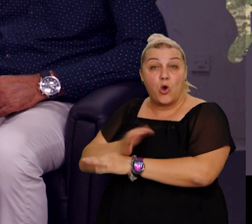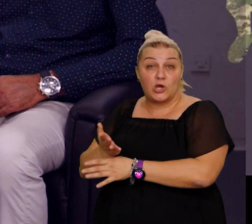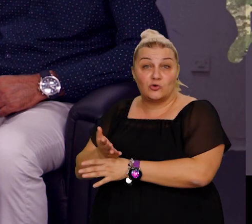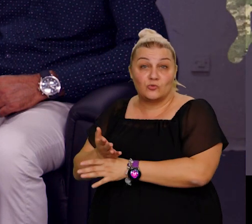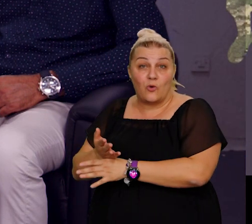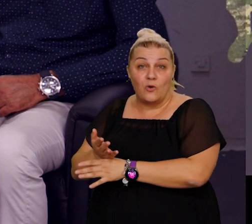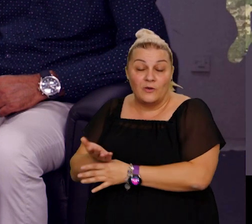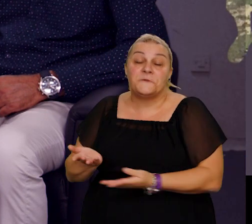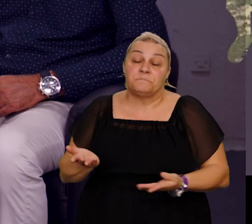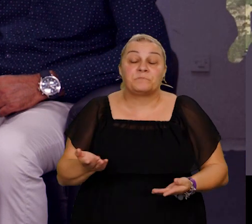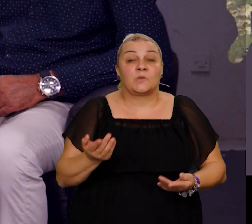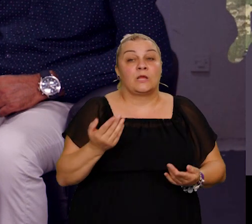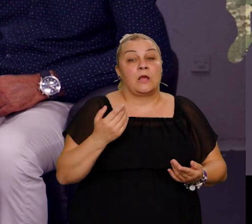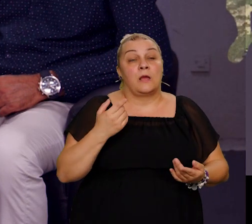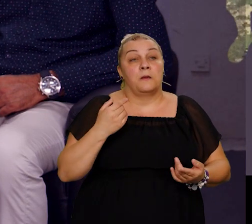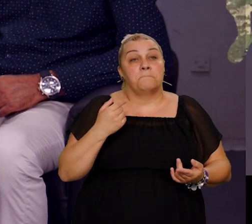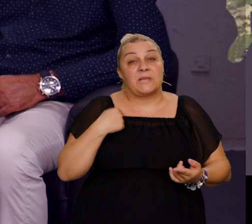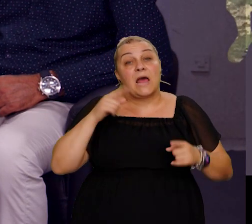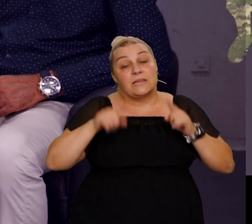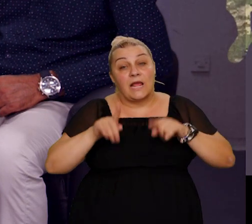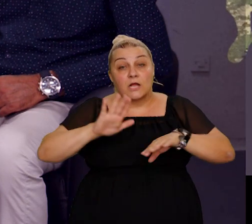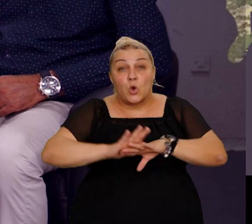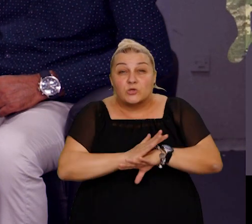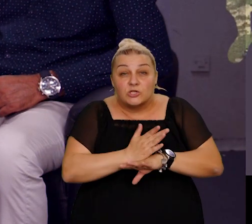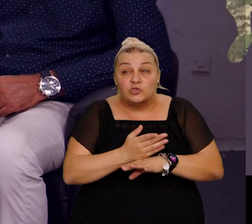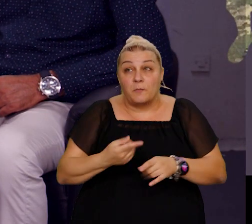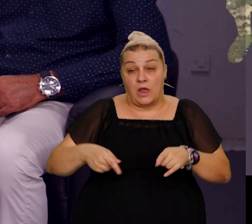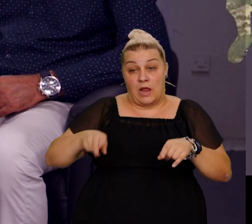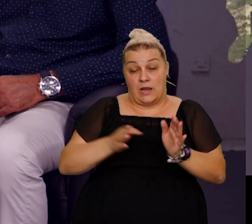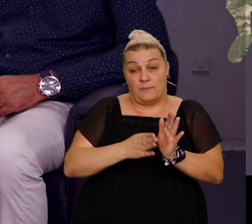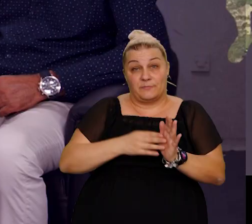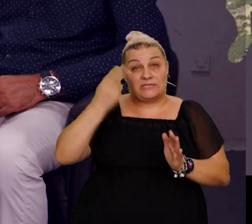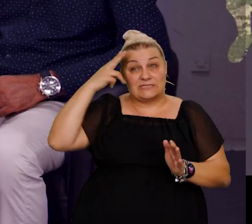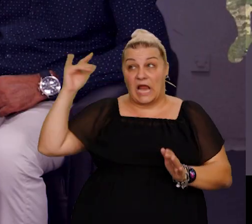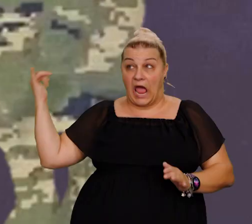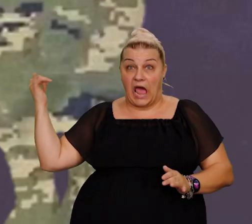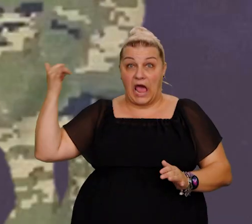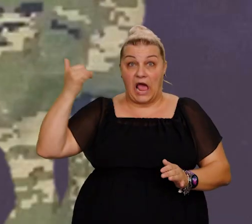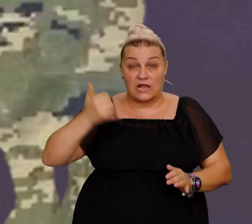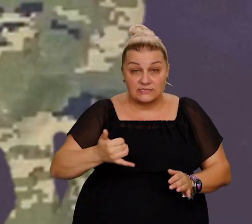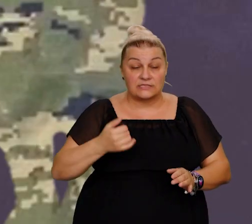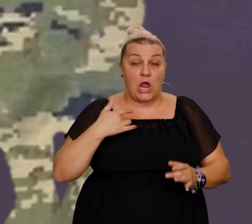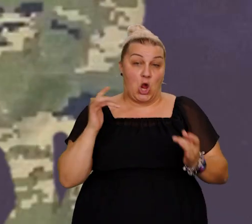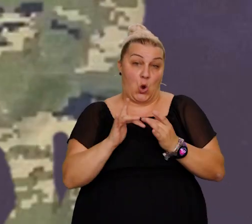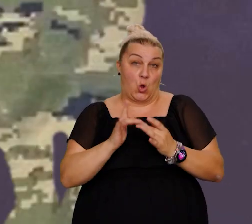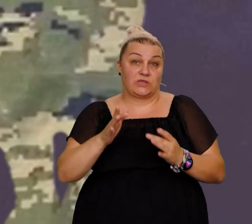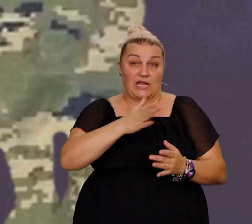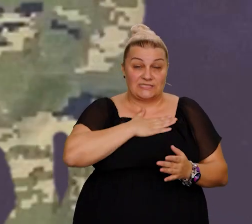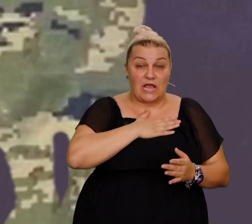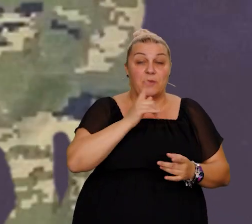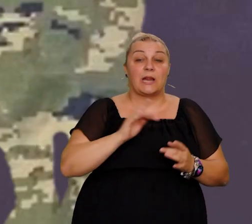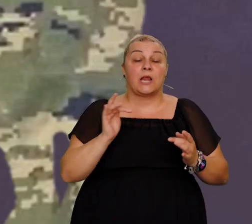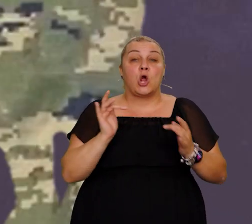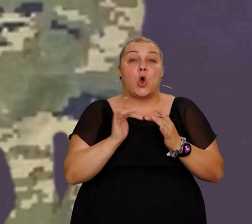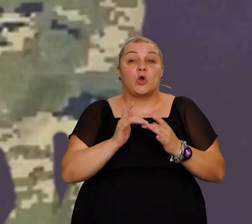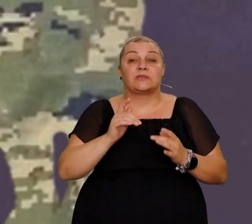nekad da stranci veći pijetet u tom trenutku kad su u kontaktu s nama ili u kontaktu sa spomen